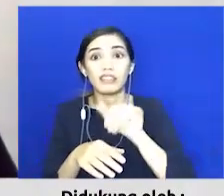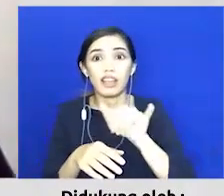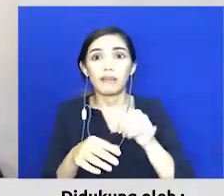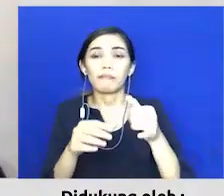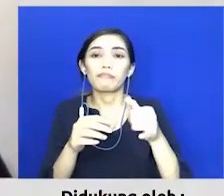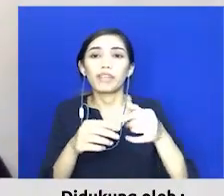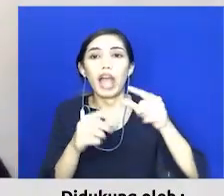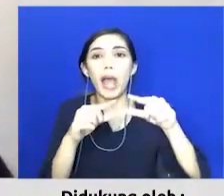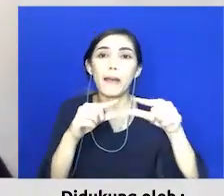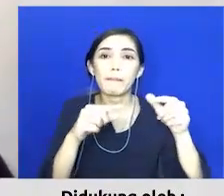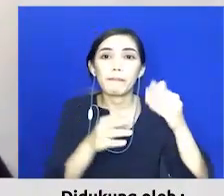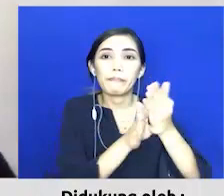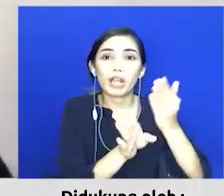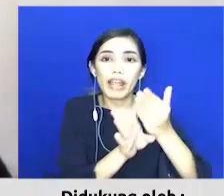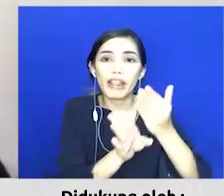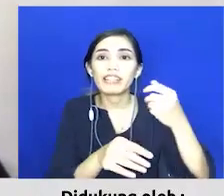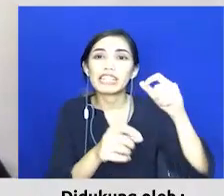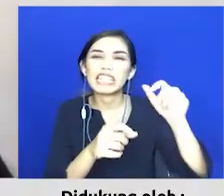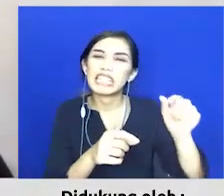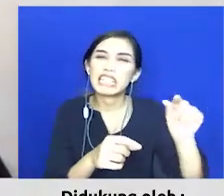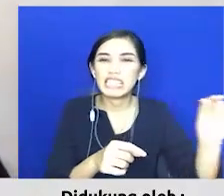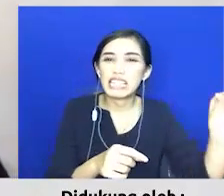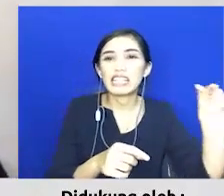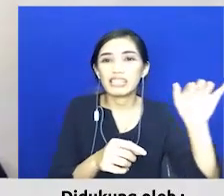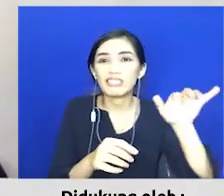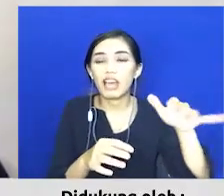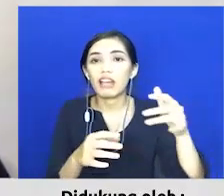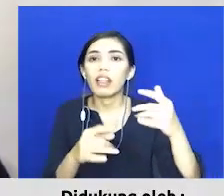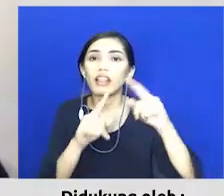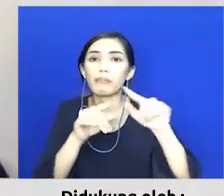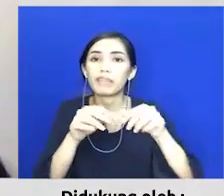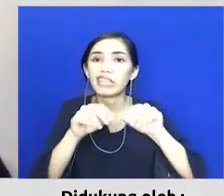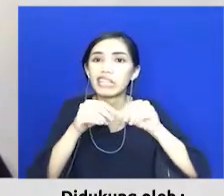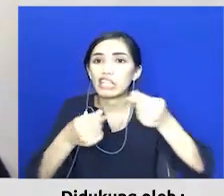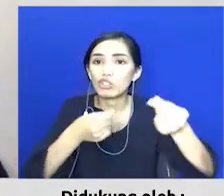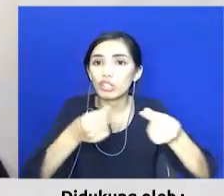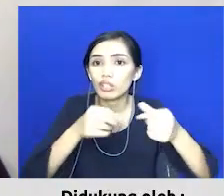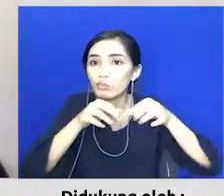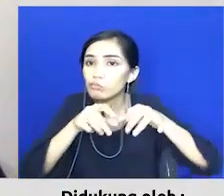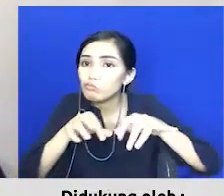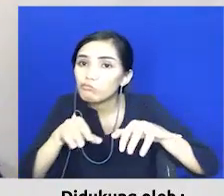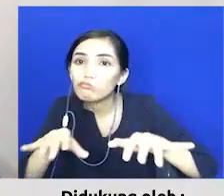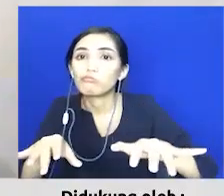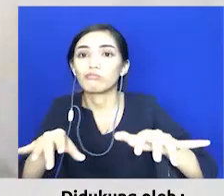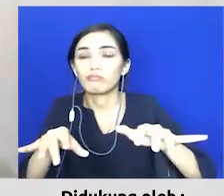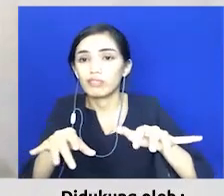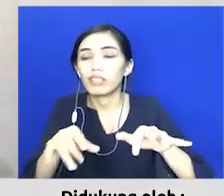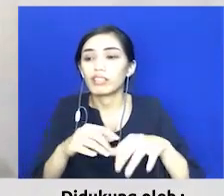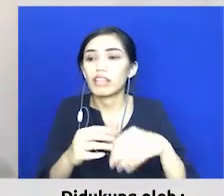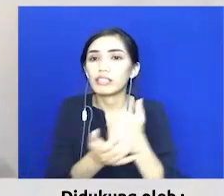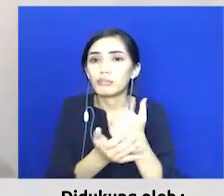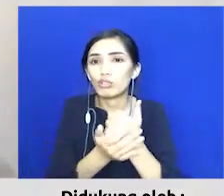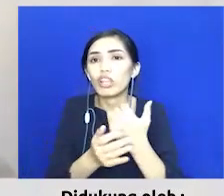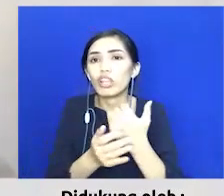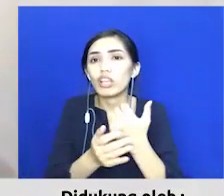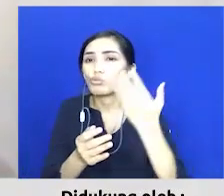Ali. Sebenarnya kan dulu banyak juga, saya tidak terlalu sepakat ini, tapi saya baca-baca gitu ya. Seolah-olah ketika membuat film seperti